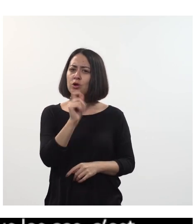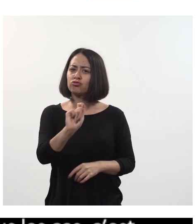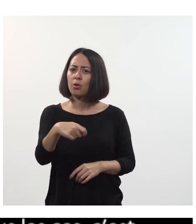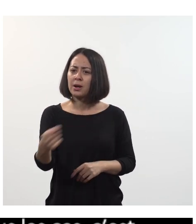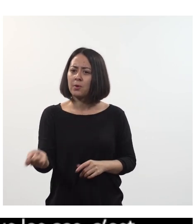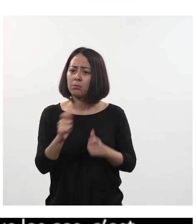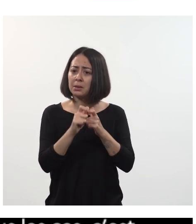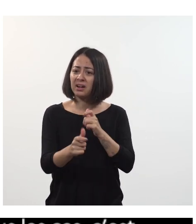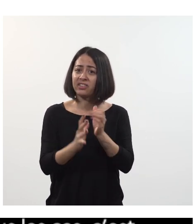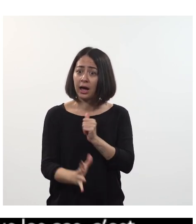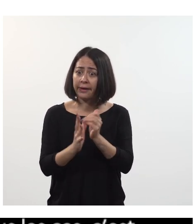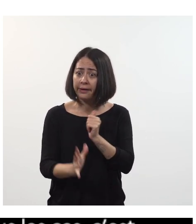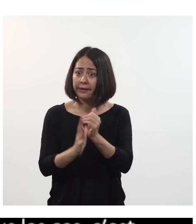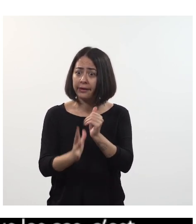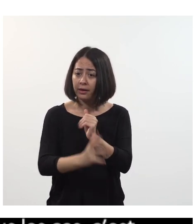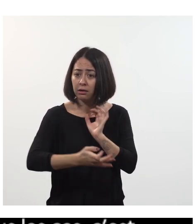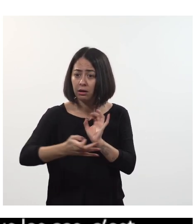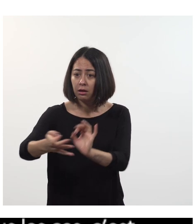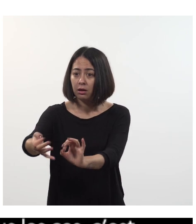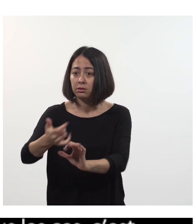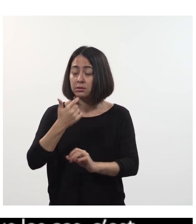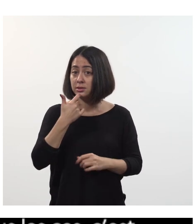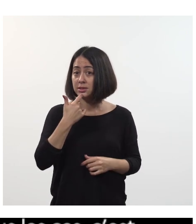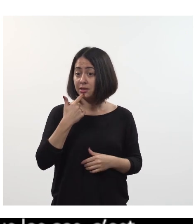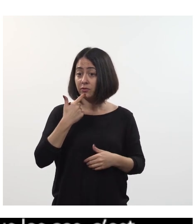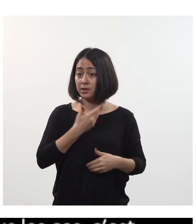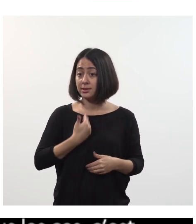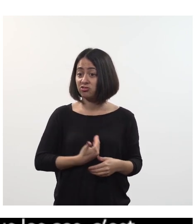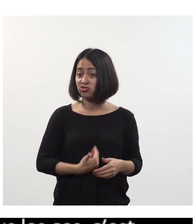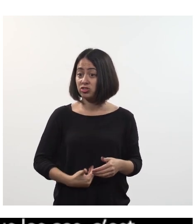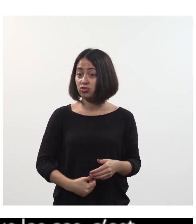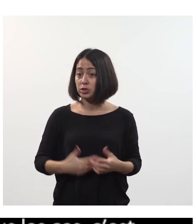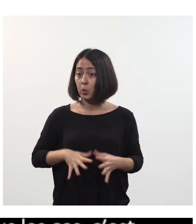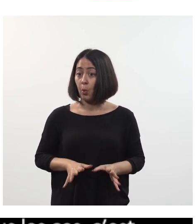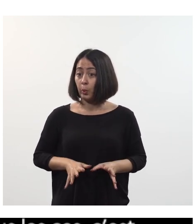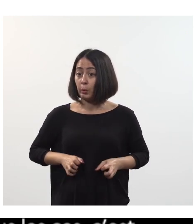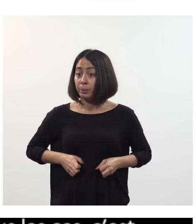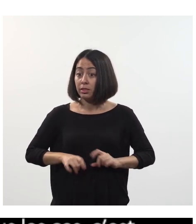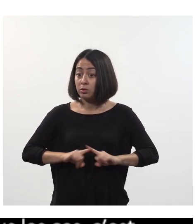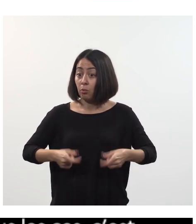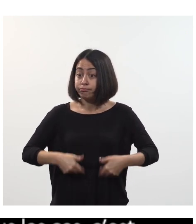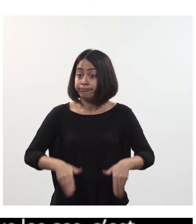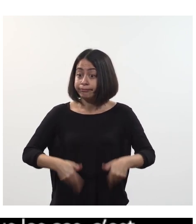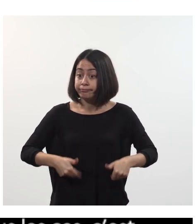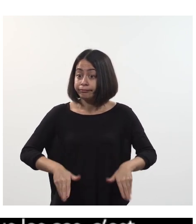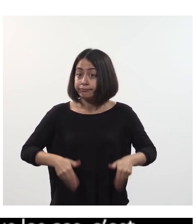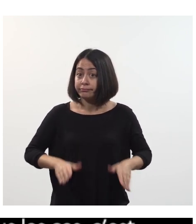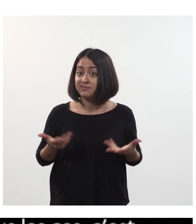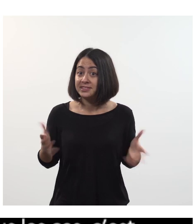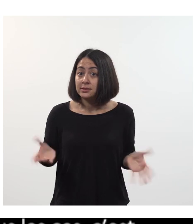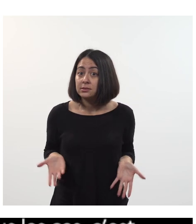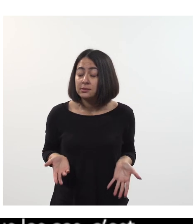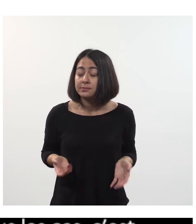exemple, bah, les apports, ils vont pas être utilisés puisqu'ils vont être partis au niveau digestif. Donc, en énergie,